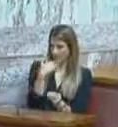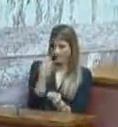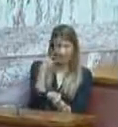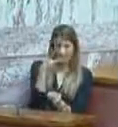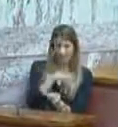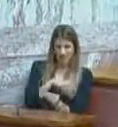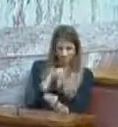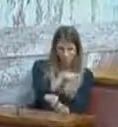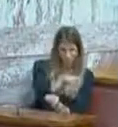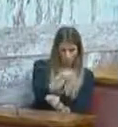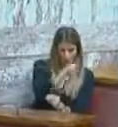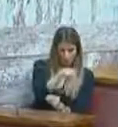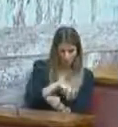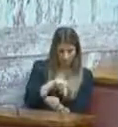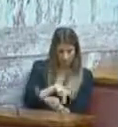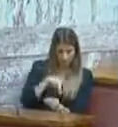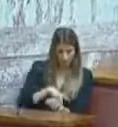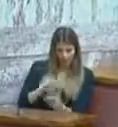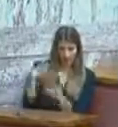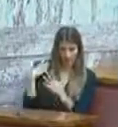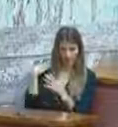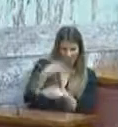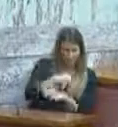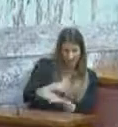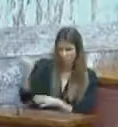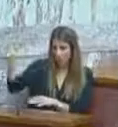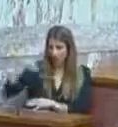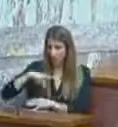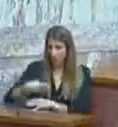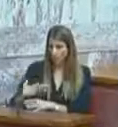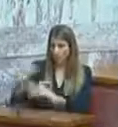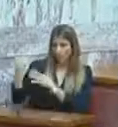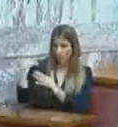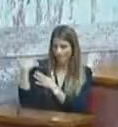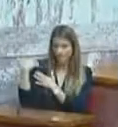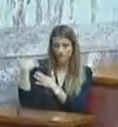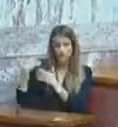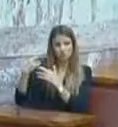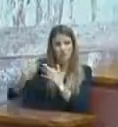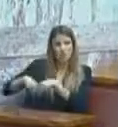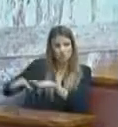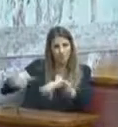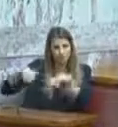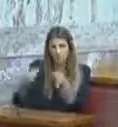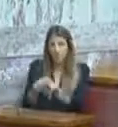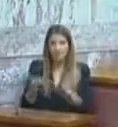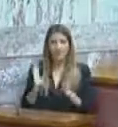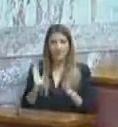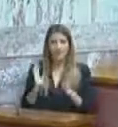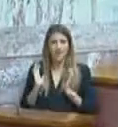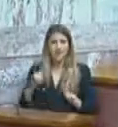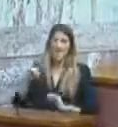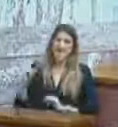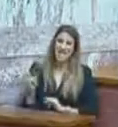10 κάλπες? Απαντήστε μου. Θέμα αρμοδιότητας λύνουμε. Τυπικό ζήτημα. Δεν μπαίνουμε στην ουσία. Δεν μπαίνουμε, όπως είπατε και εσείς, στη διερεύνηση